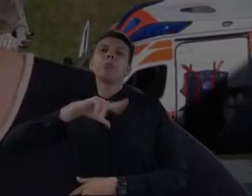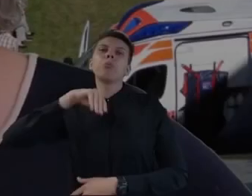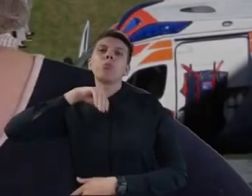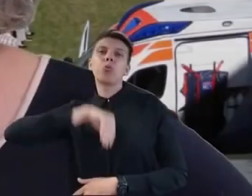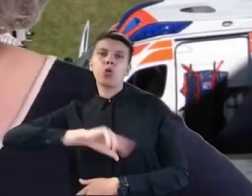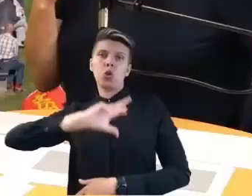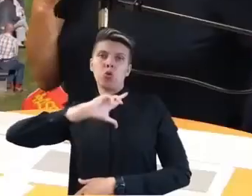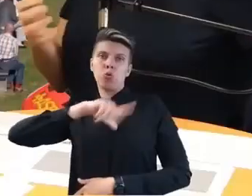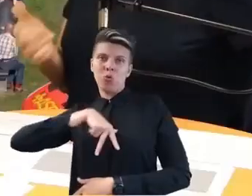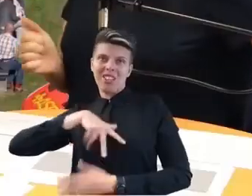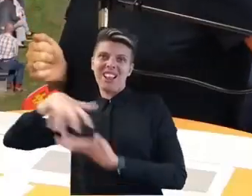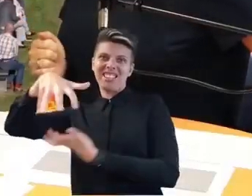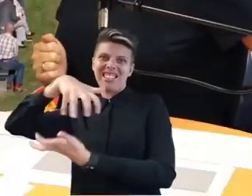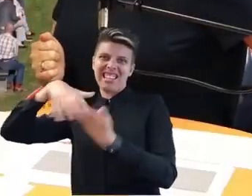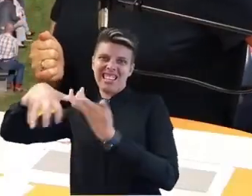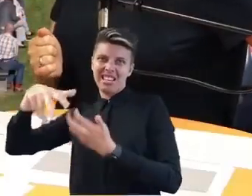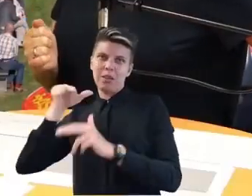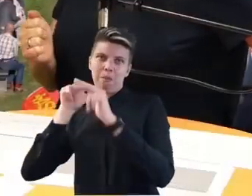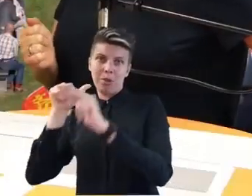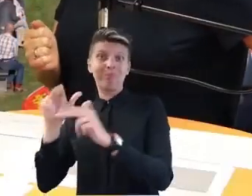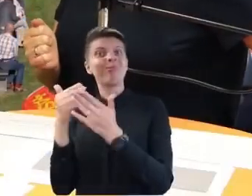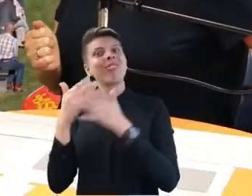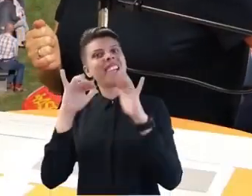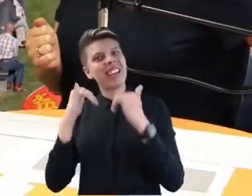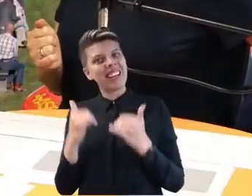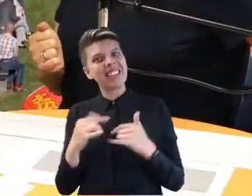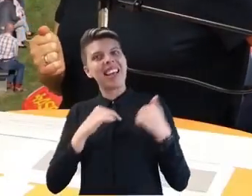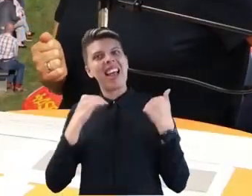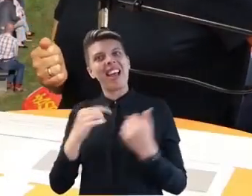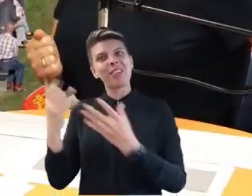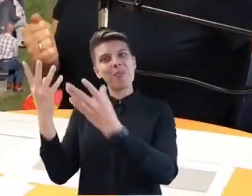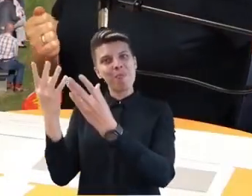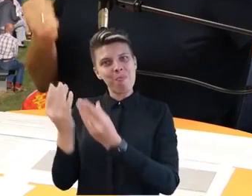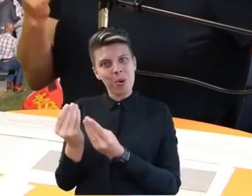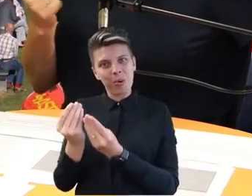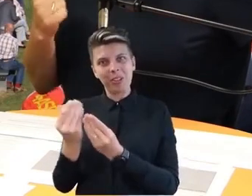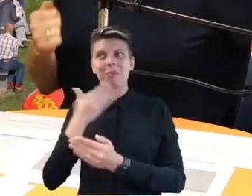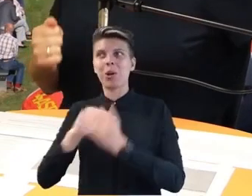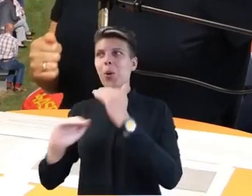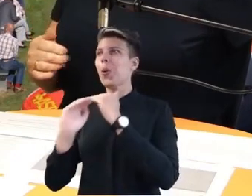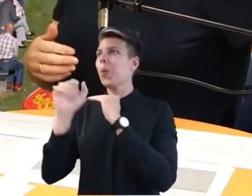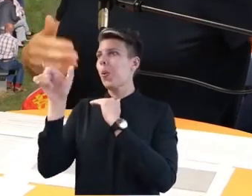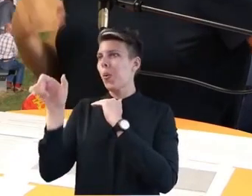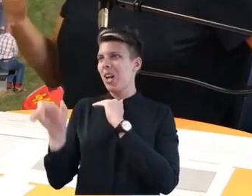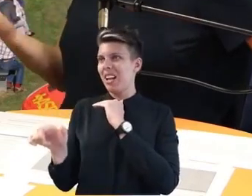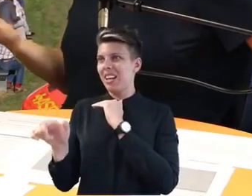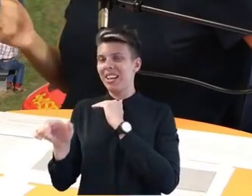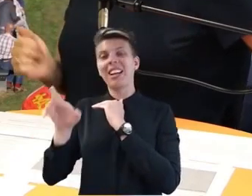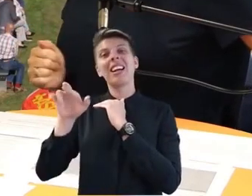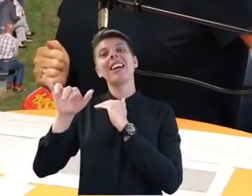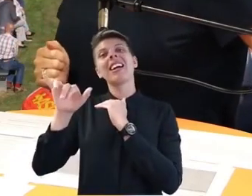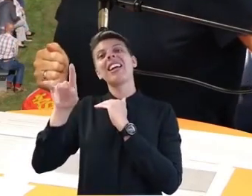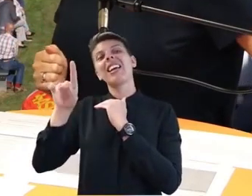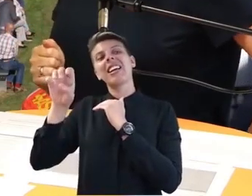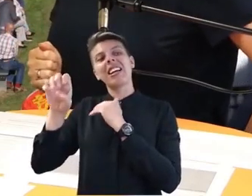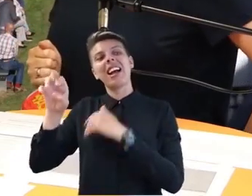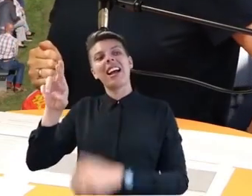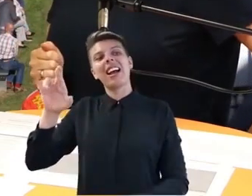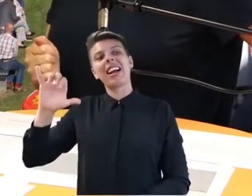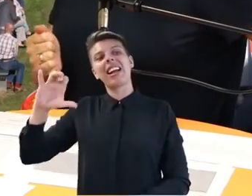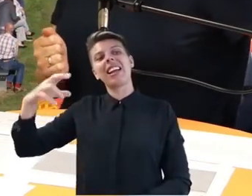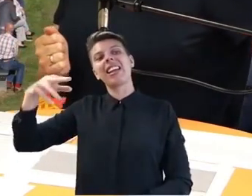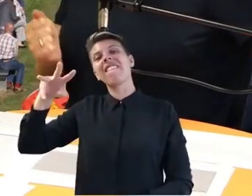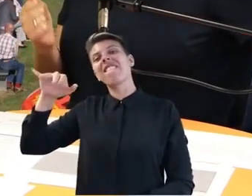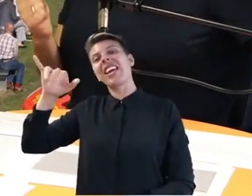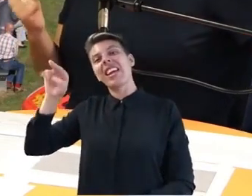ich begrüße ganz herzlich hier jetzt im studio zu dem thema meine kollegin rieke richwien schön dass sie da